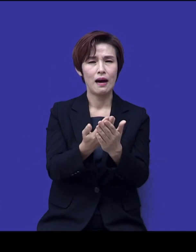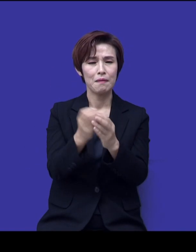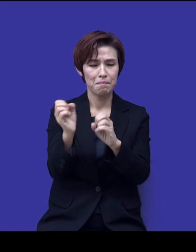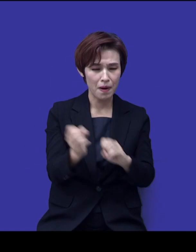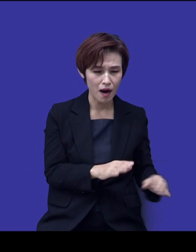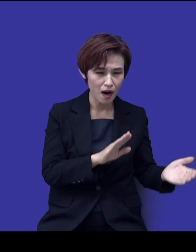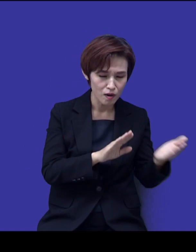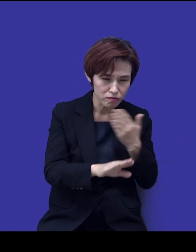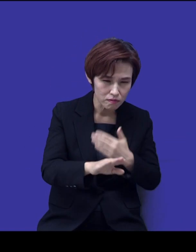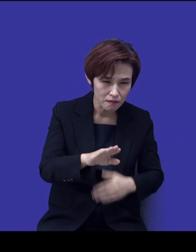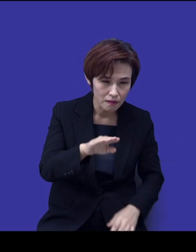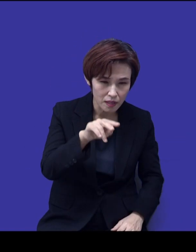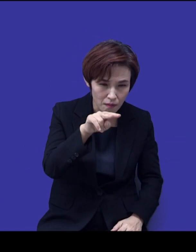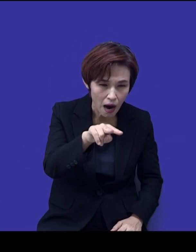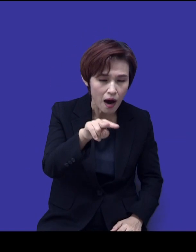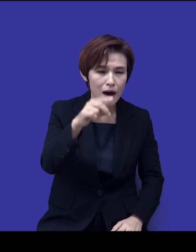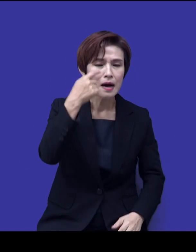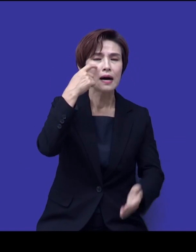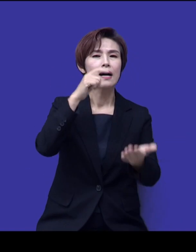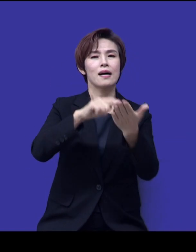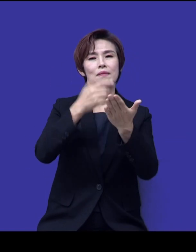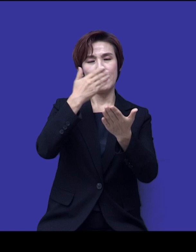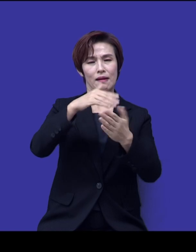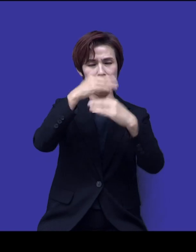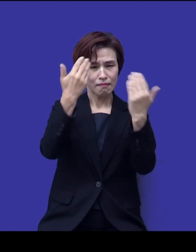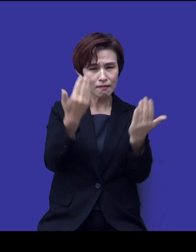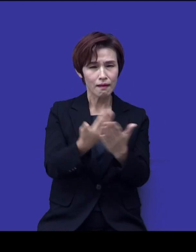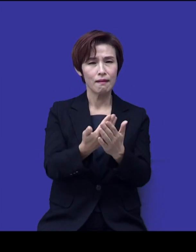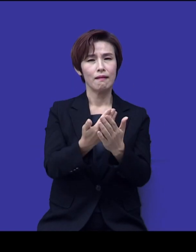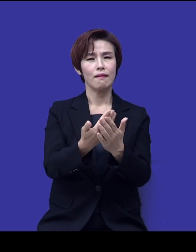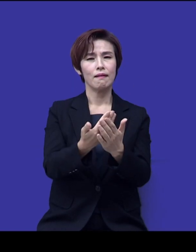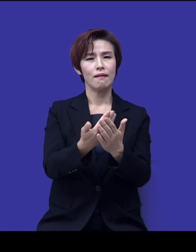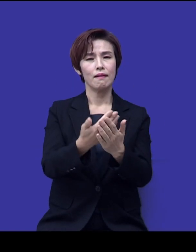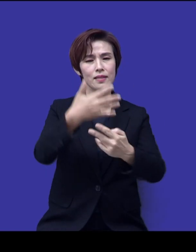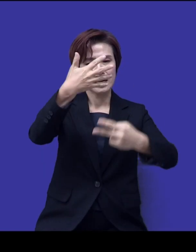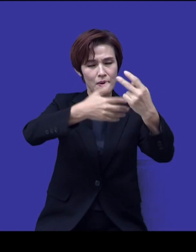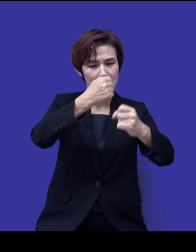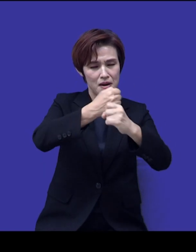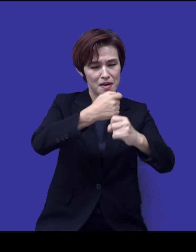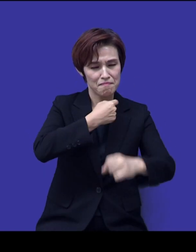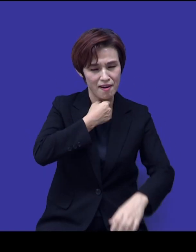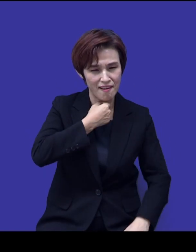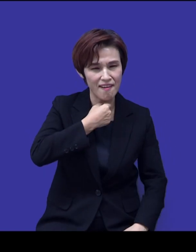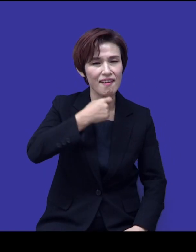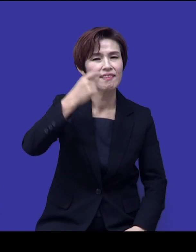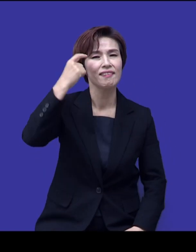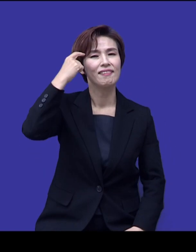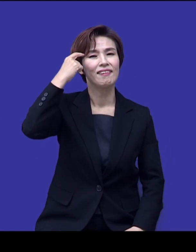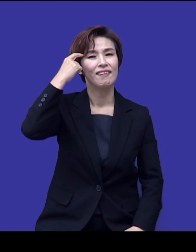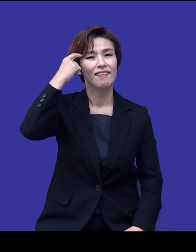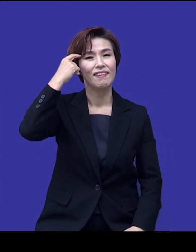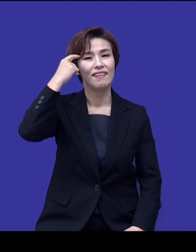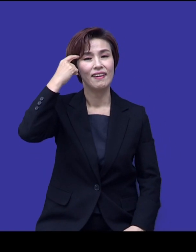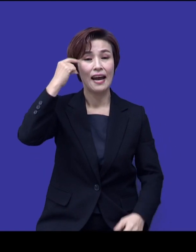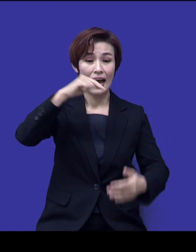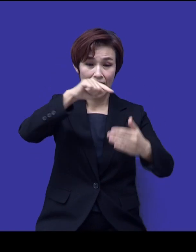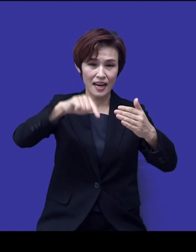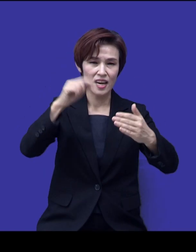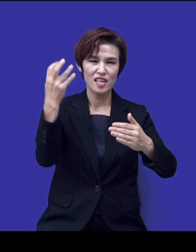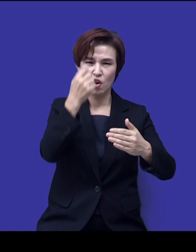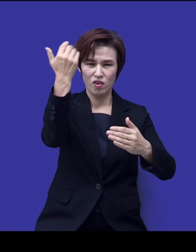진정한 영광의 눈을 뜨면서 모든 것이 작품으로 보이고 모든 것이 드라마로 보이기 시작했잖아요. 그 안에 성령이 함께